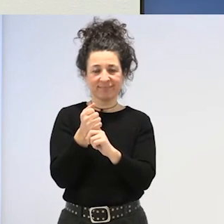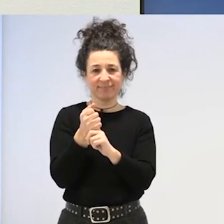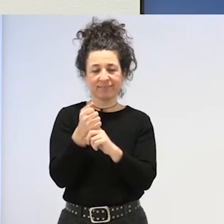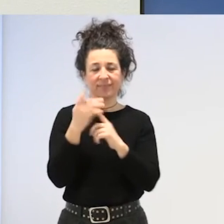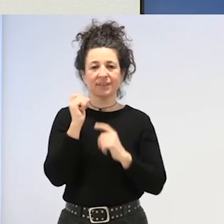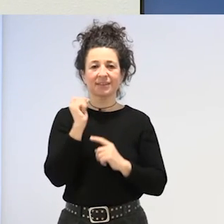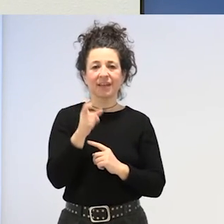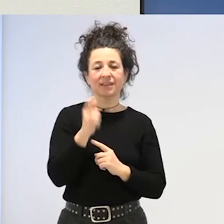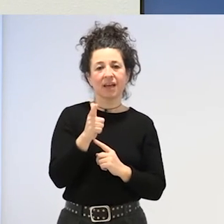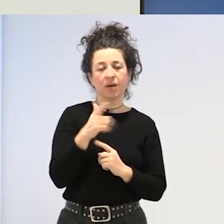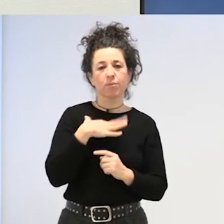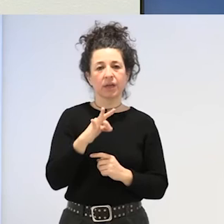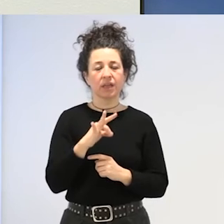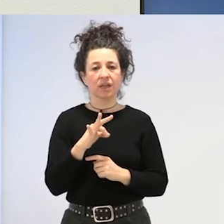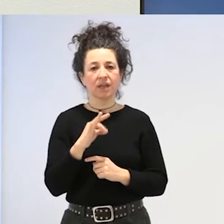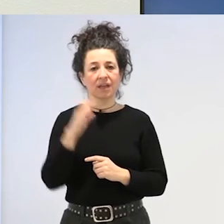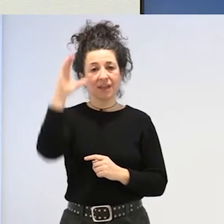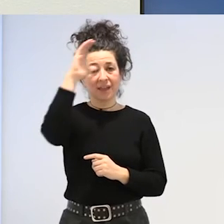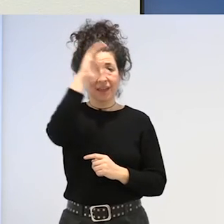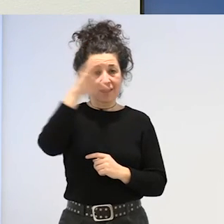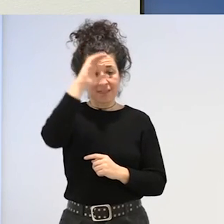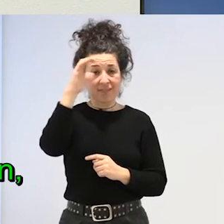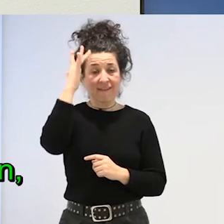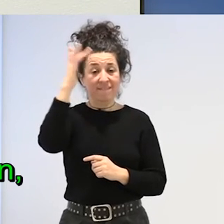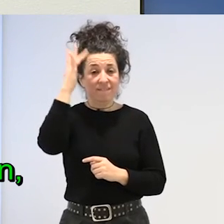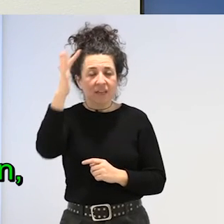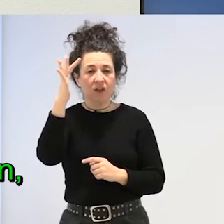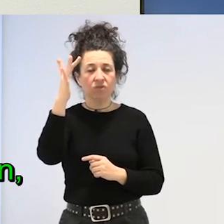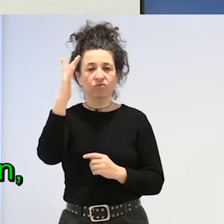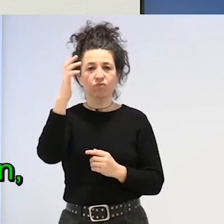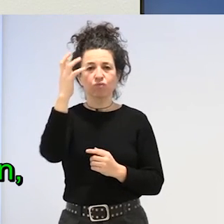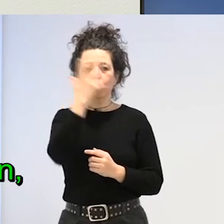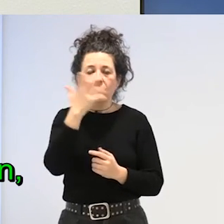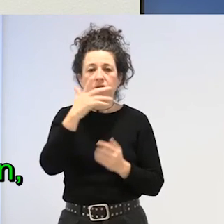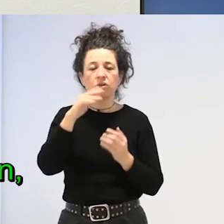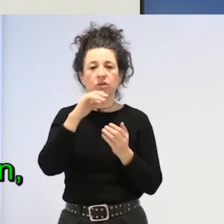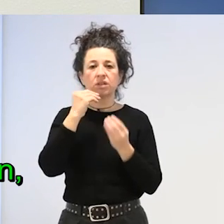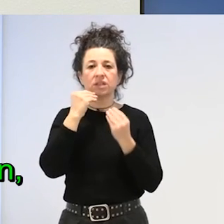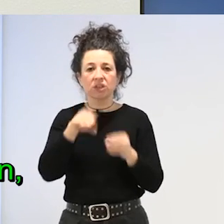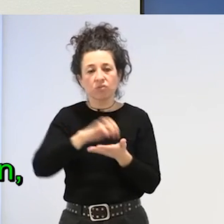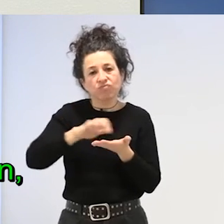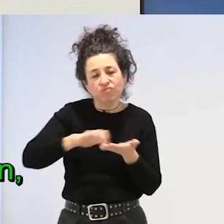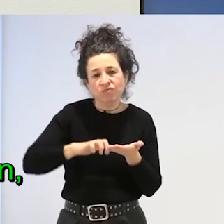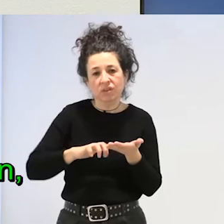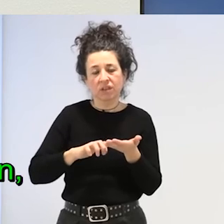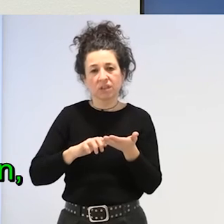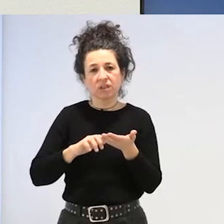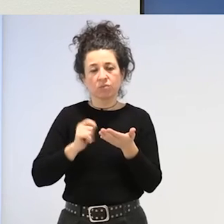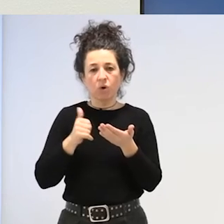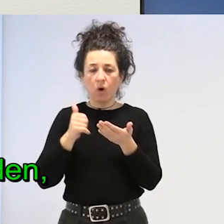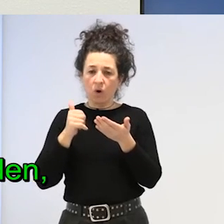igual, zientzia fikziozko historiak kokatzen dira etorkizun batean, zeinan